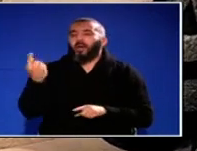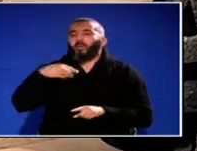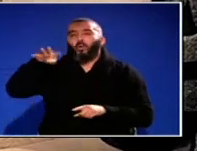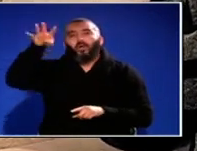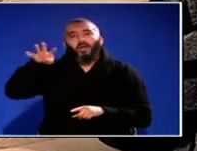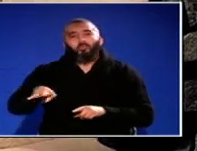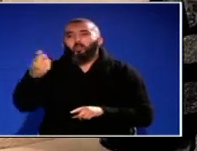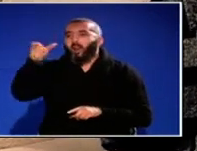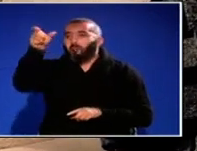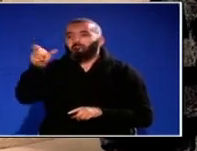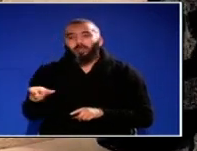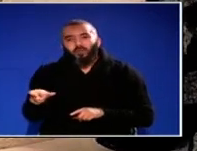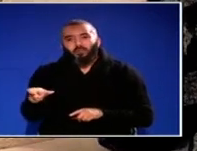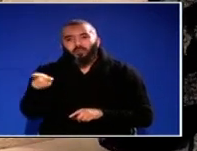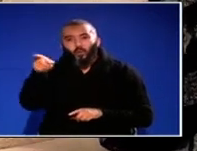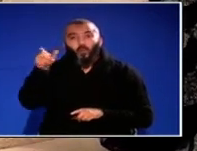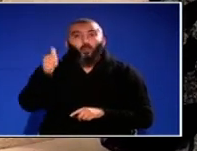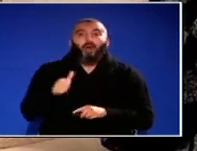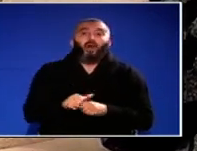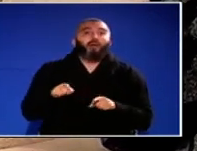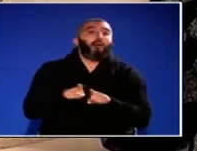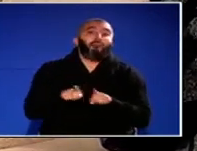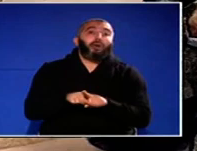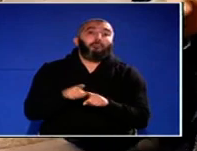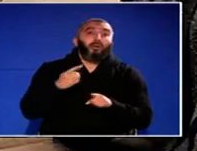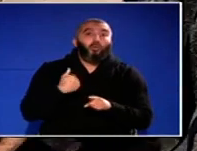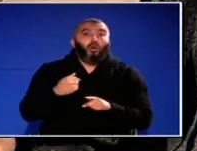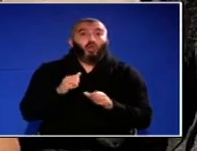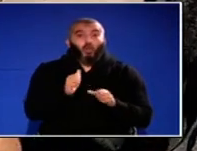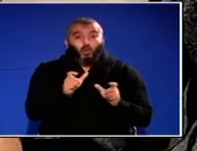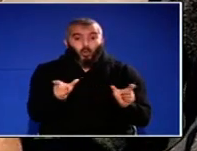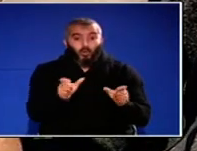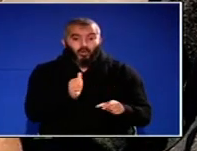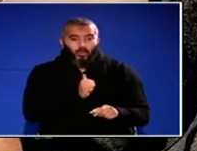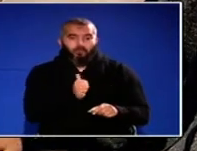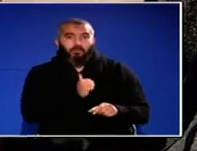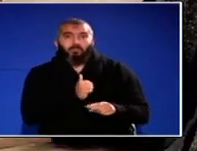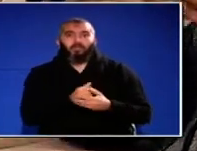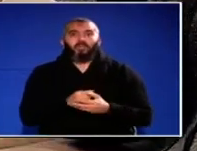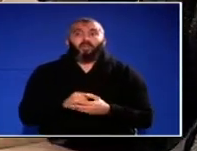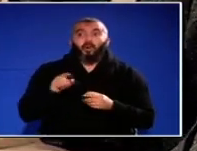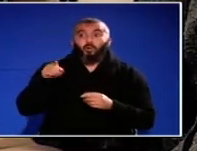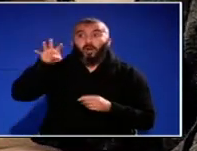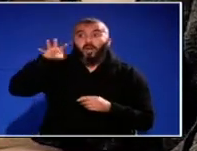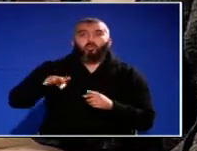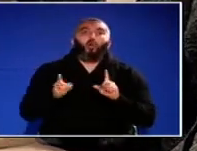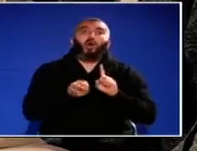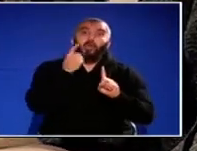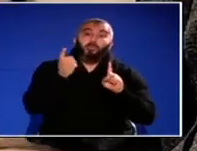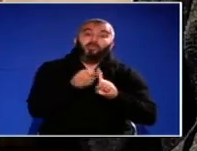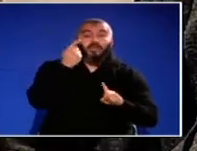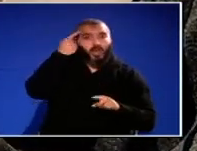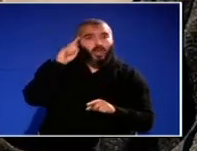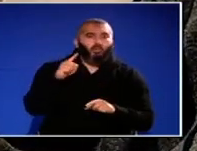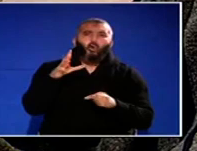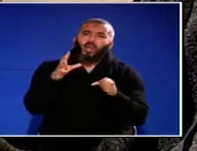تذكرنا بأن هناك هذه الأشهر لها خصوصيات نقول في مضاعفة الأجر، في الرجوع إلى